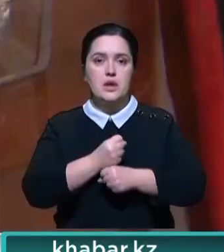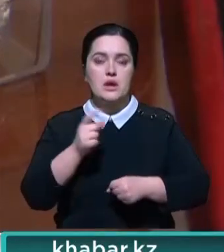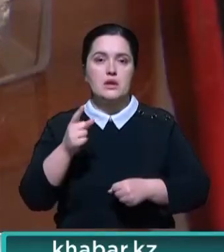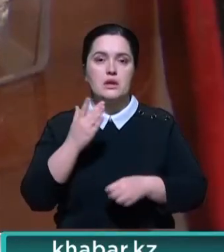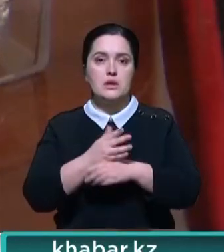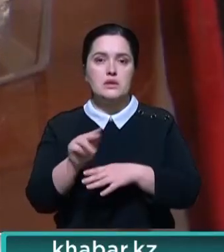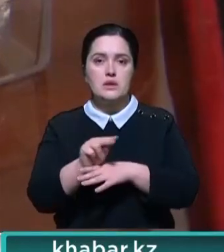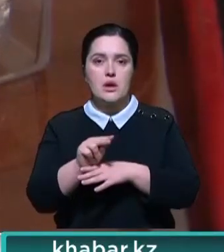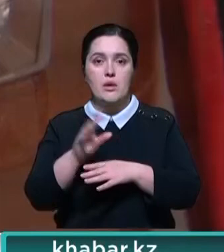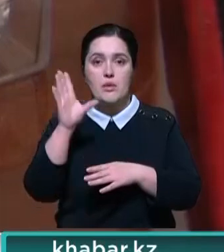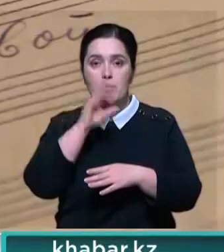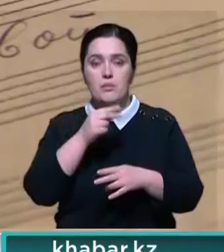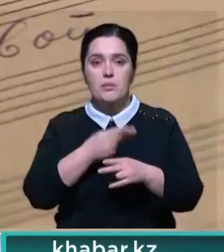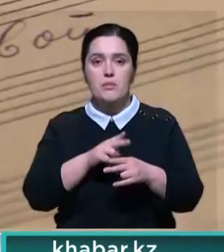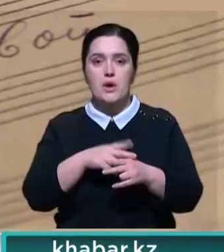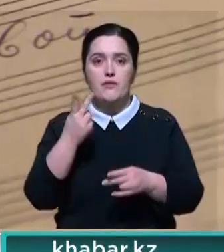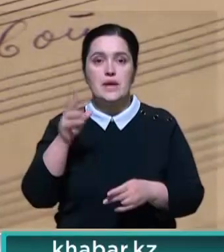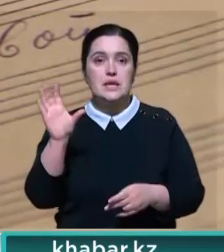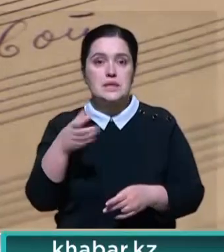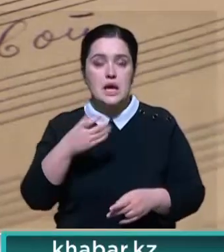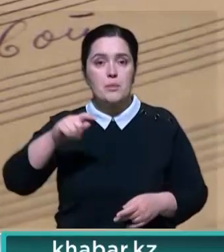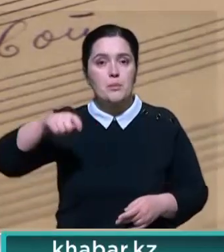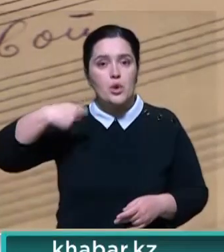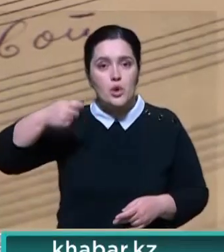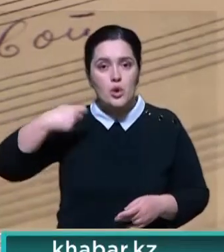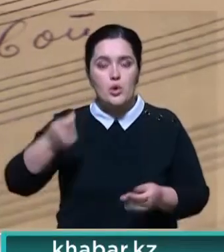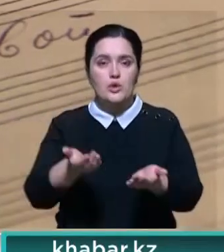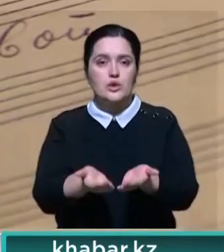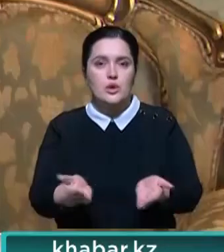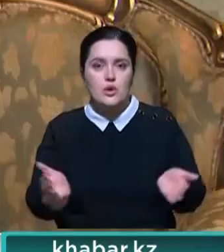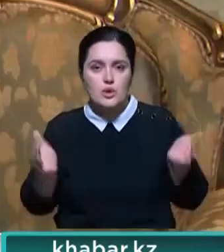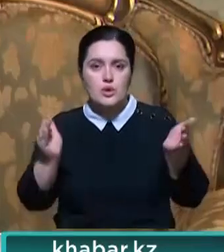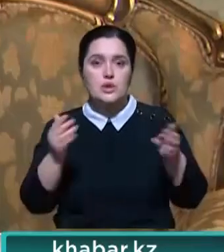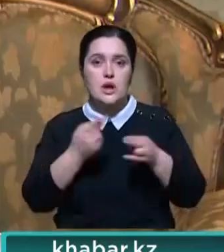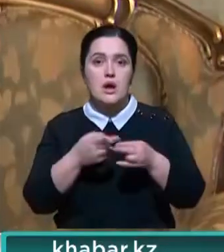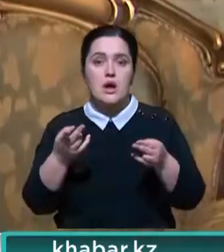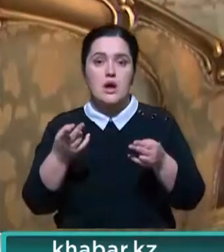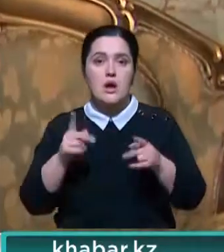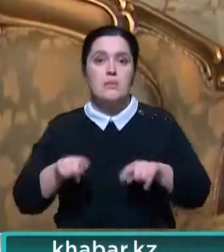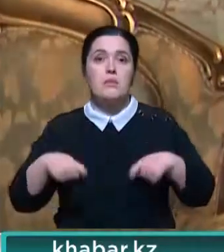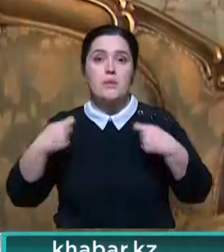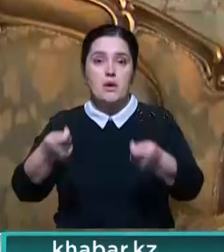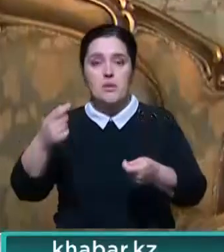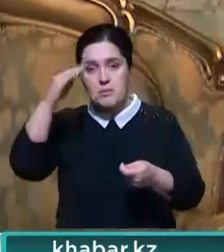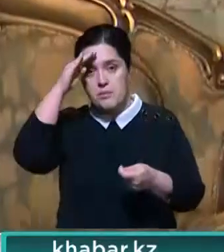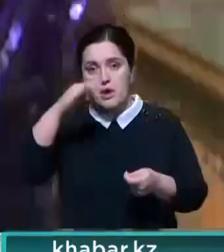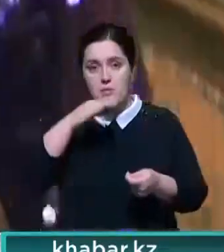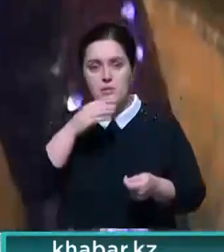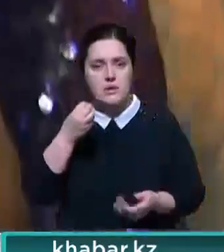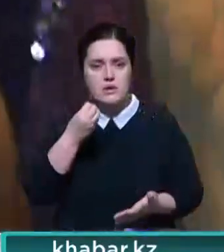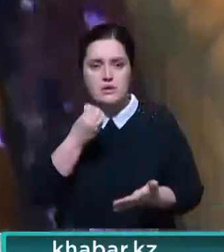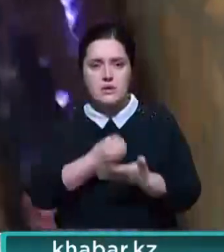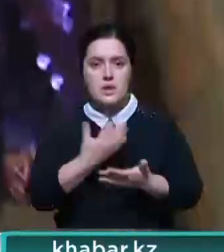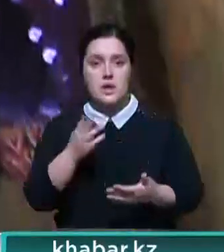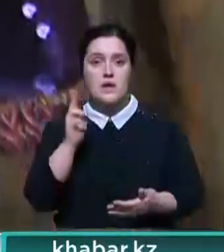они имеют целебные свойства. Фруктовница и две серебряные ложки, которые остались певице от отца, были